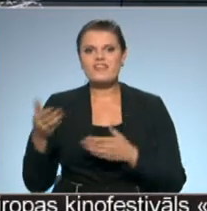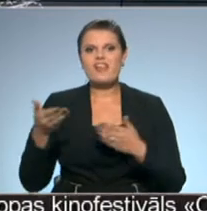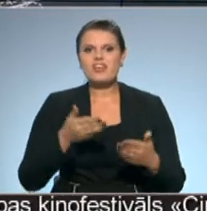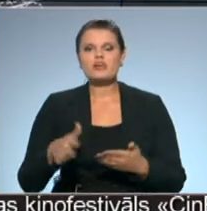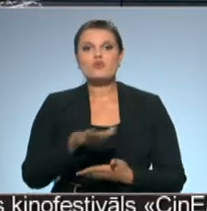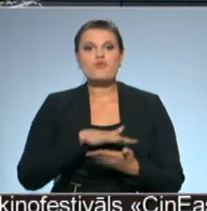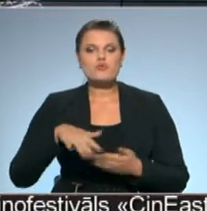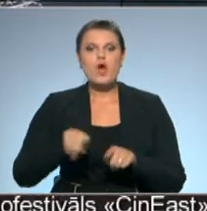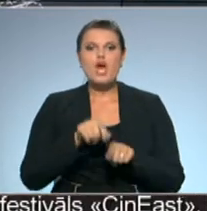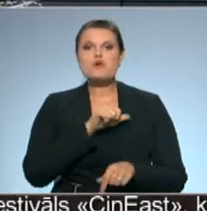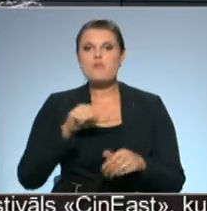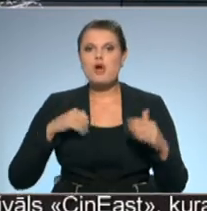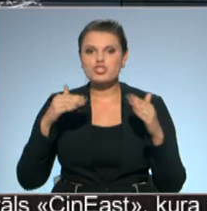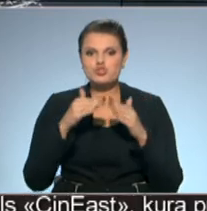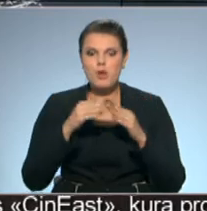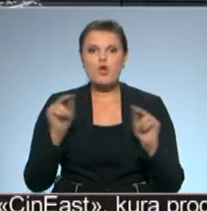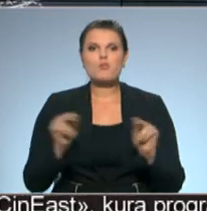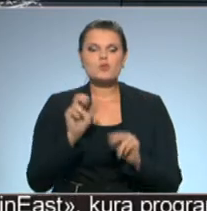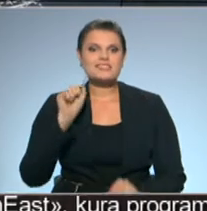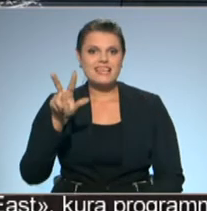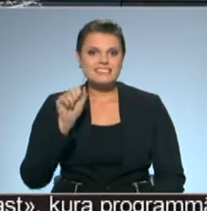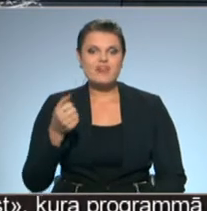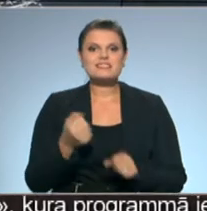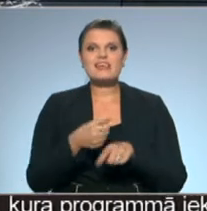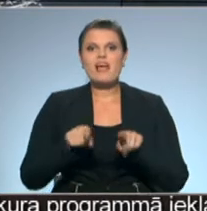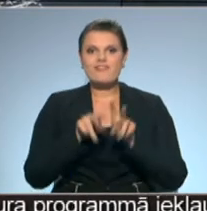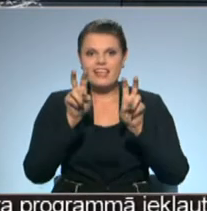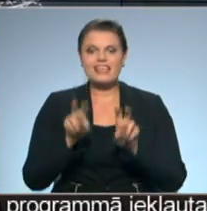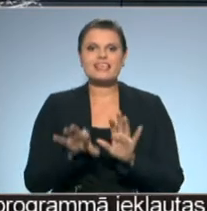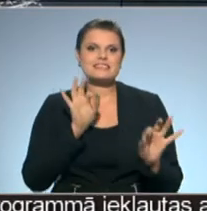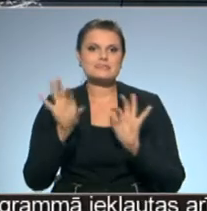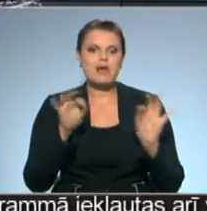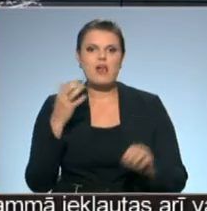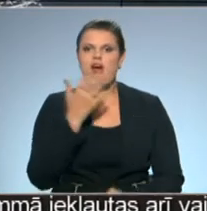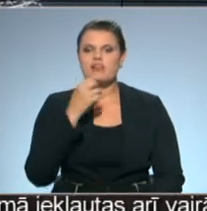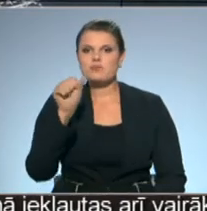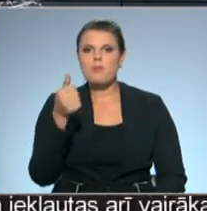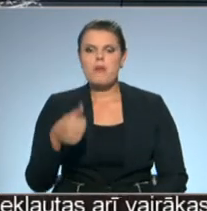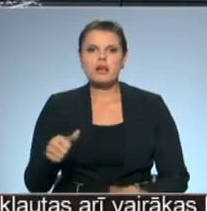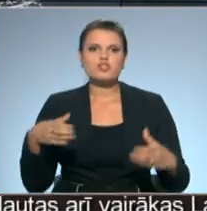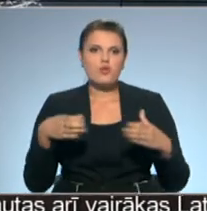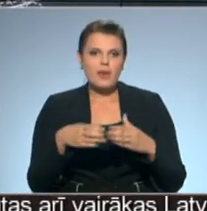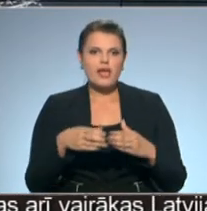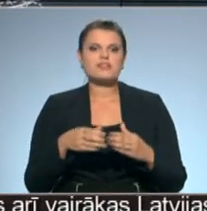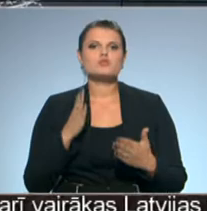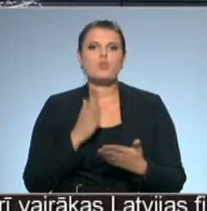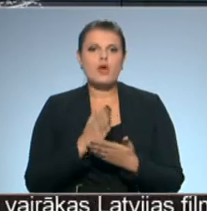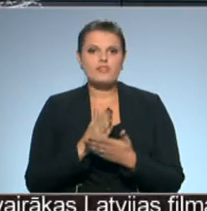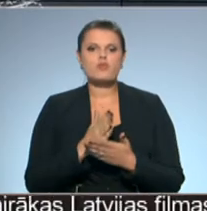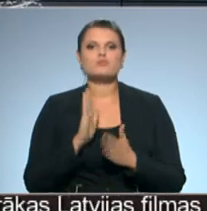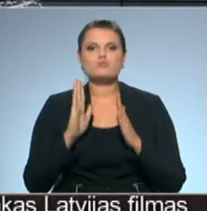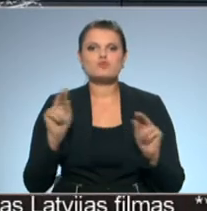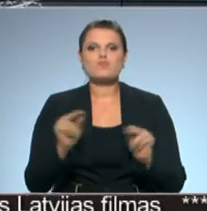vidū gan pasmāju nekomerciālās mūzikas zvaigznes, gan izmeklēta ārvalstu mākslinieku plejāde. Norises vieta skaņu mežam – mūzikas nams